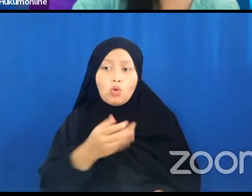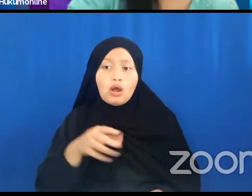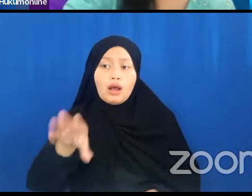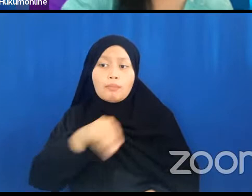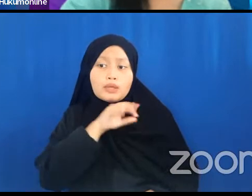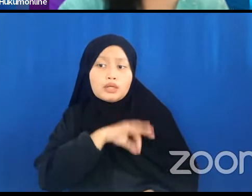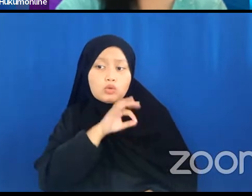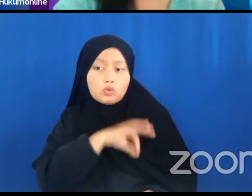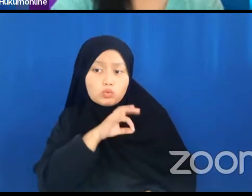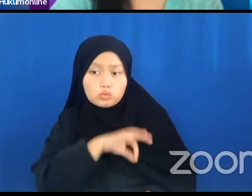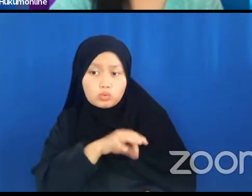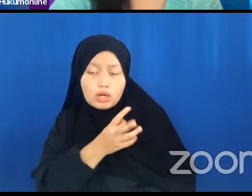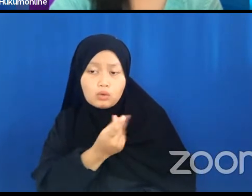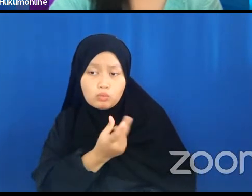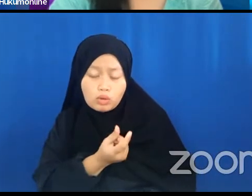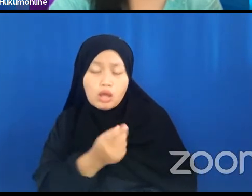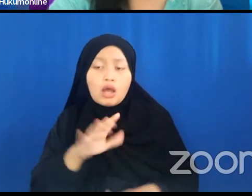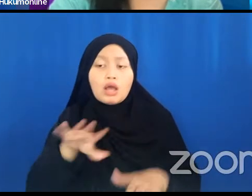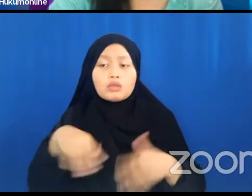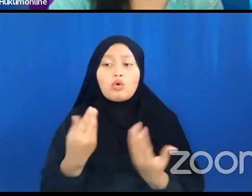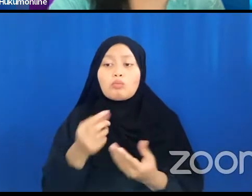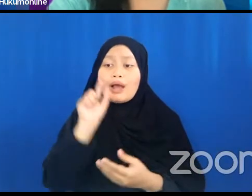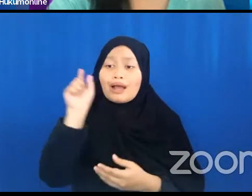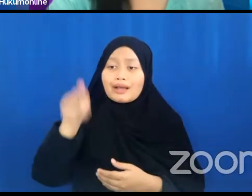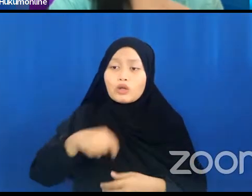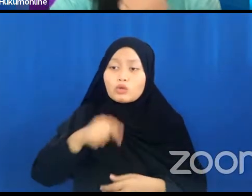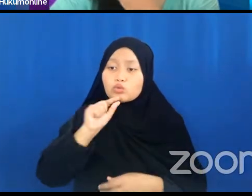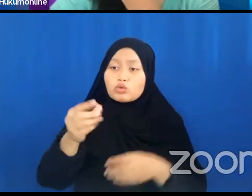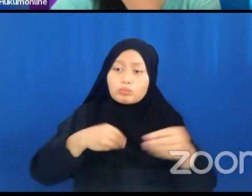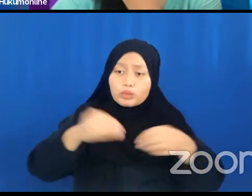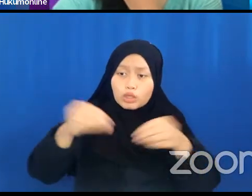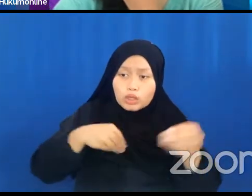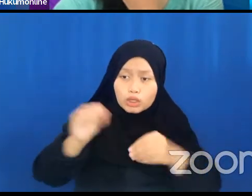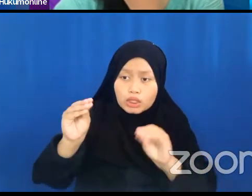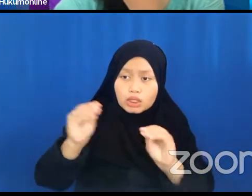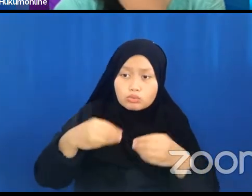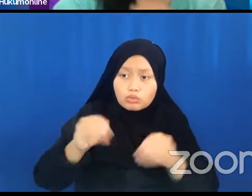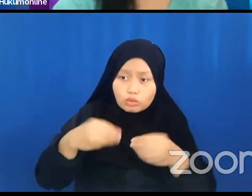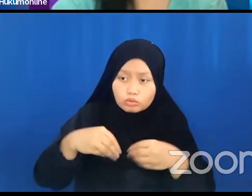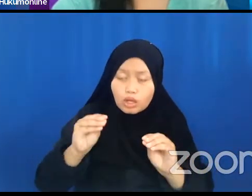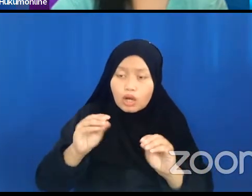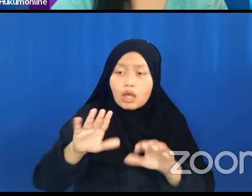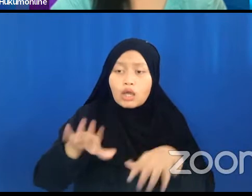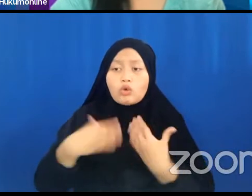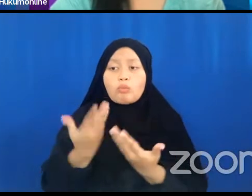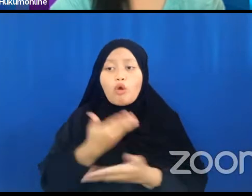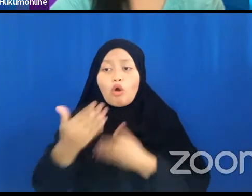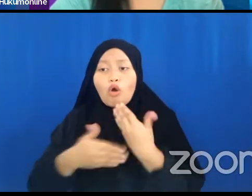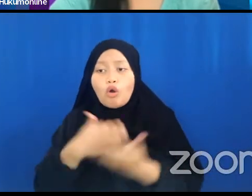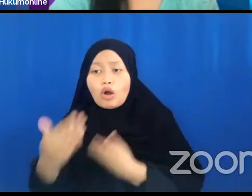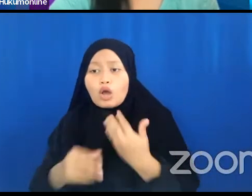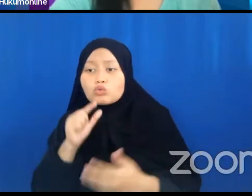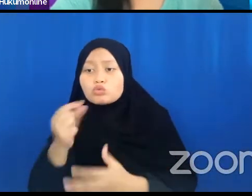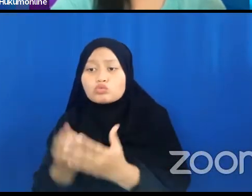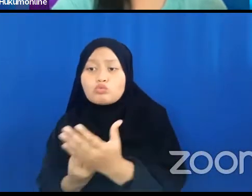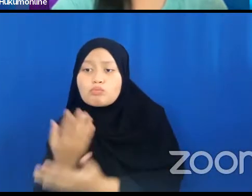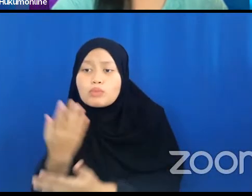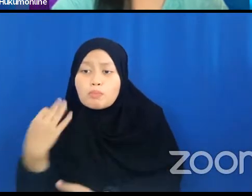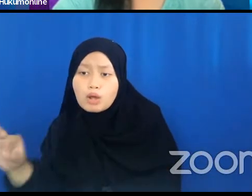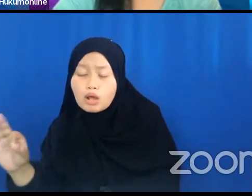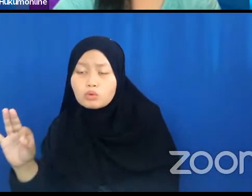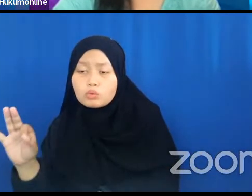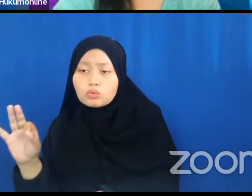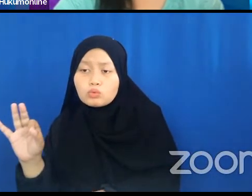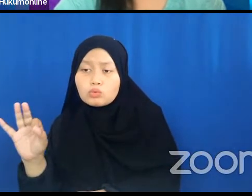menggunakan itu marketing GT atau motif taulah jadikan apa Resort yang baru zat orang dengan